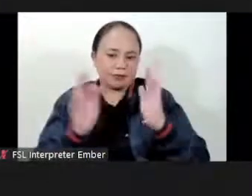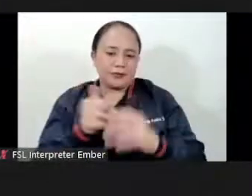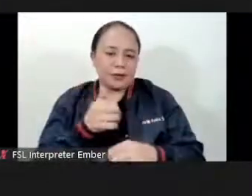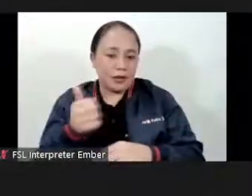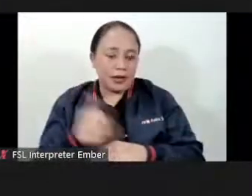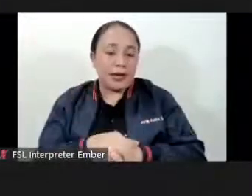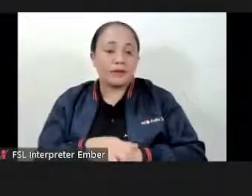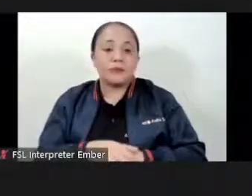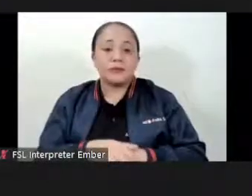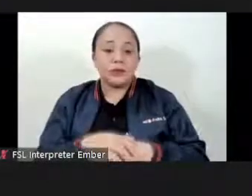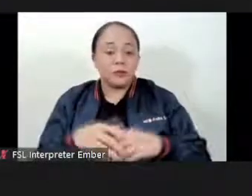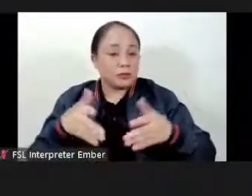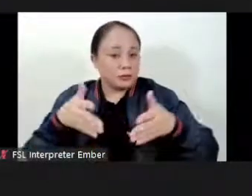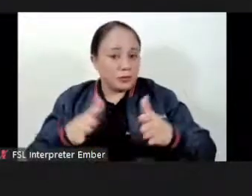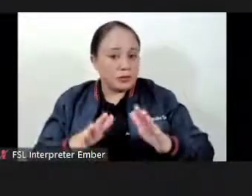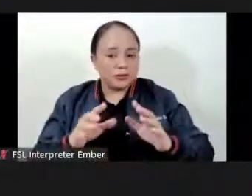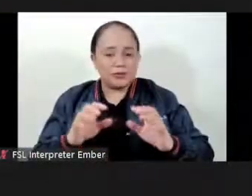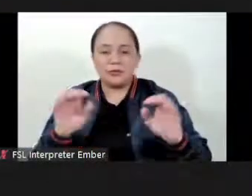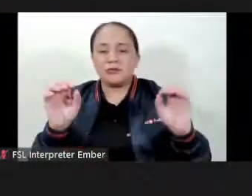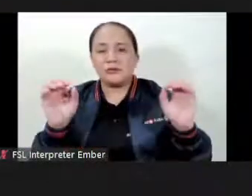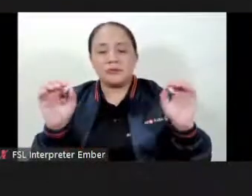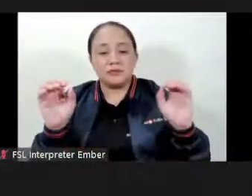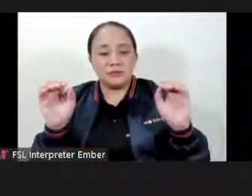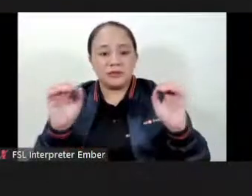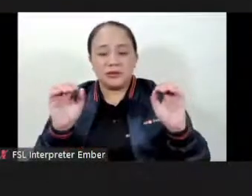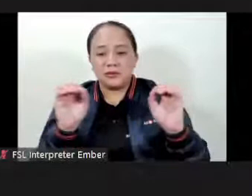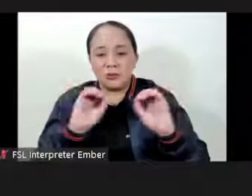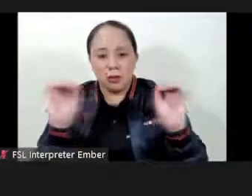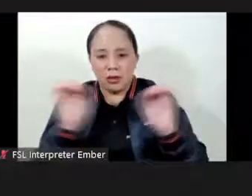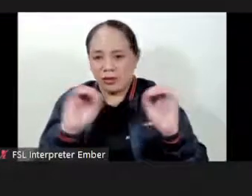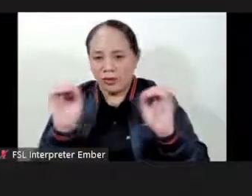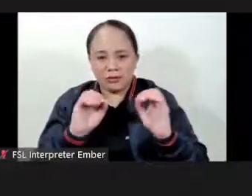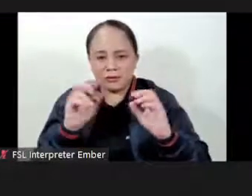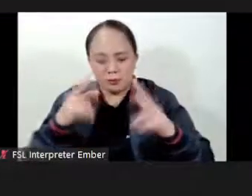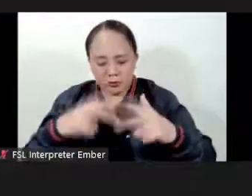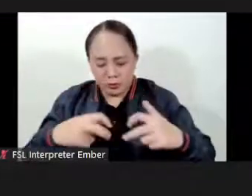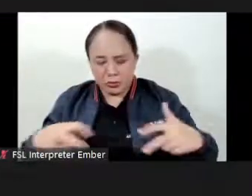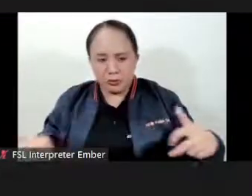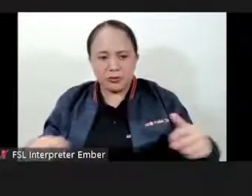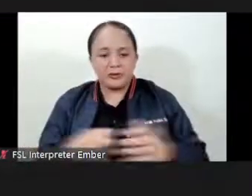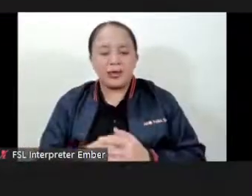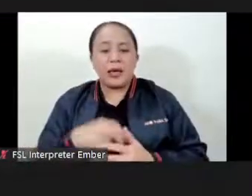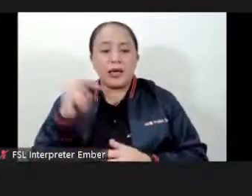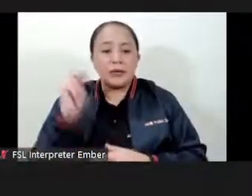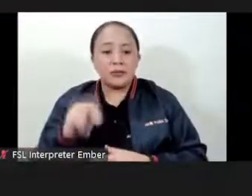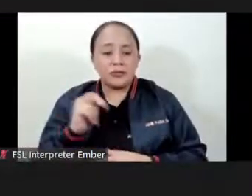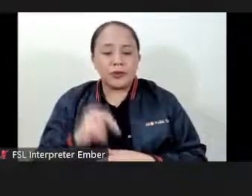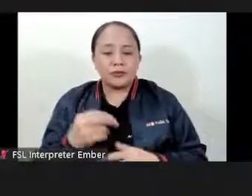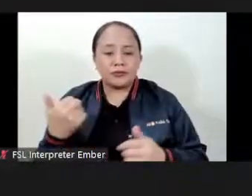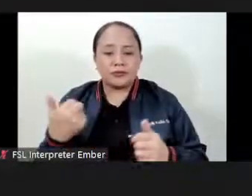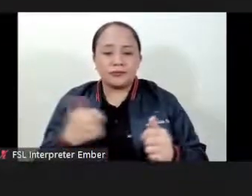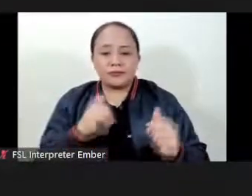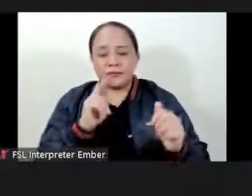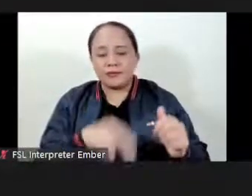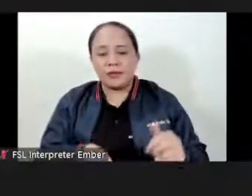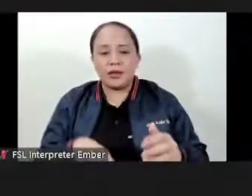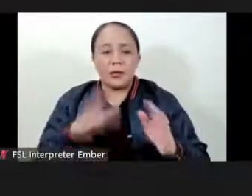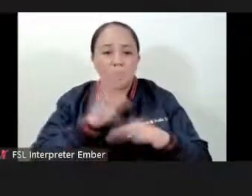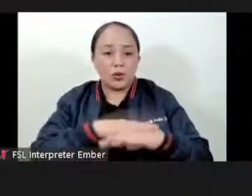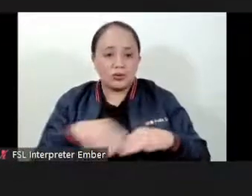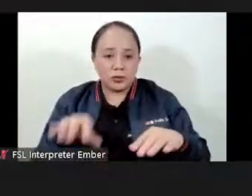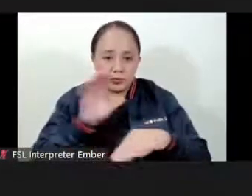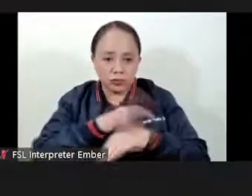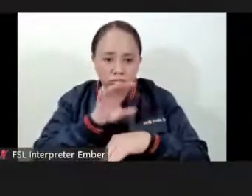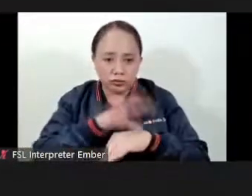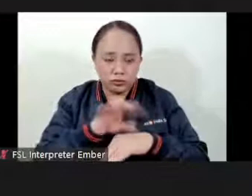pong pahintulot, wala na pong check-up na magaganap. Kung nangangailangan po siya ng follow-up na teleconsultation,